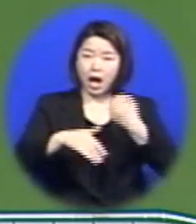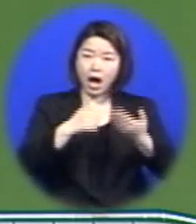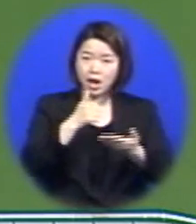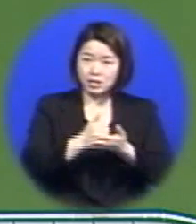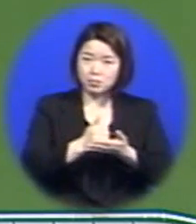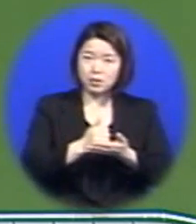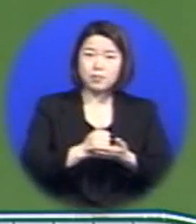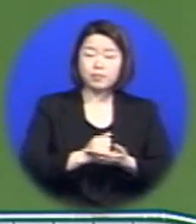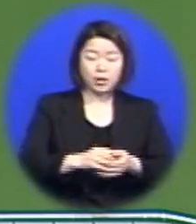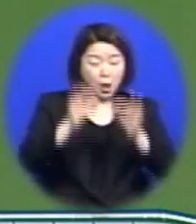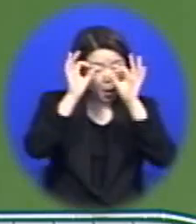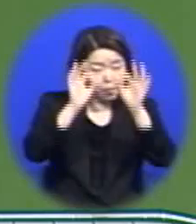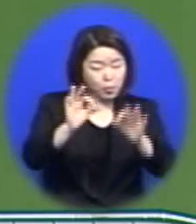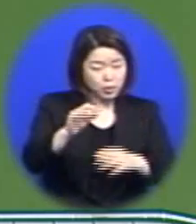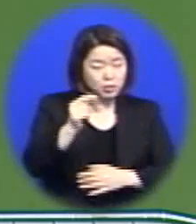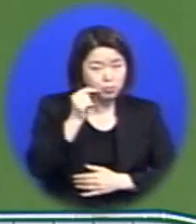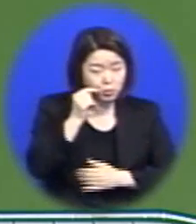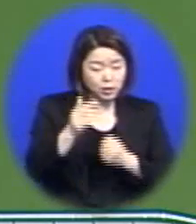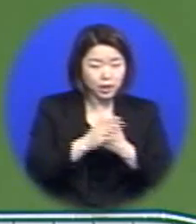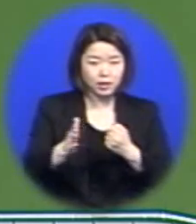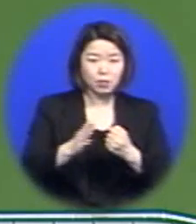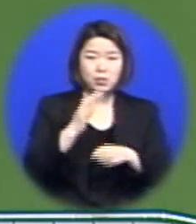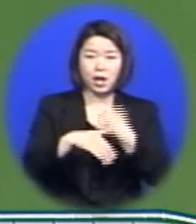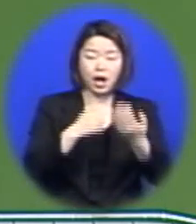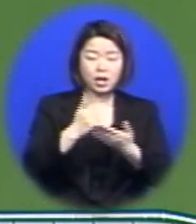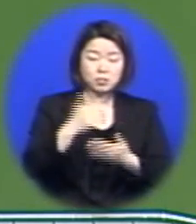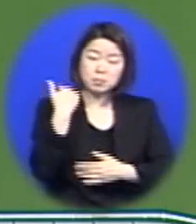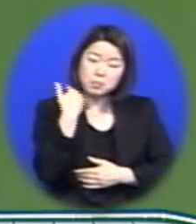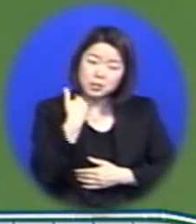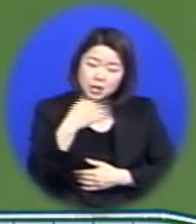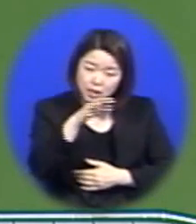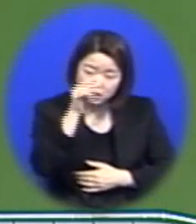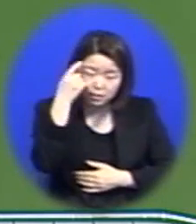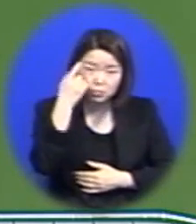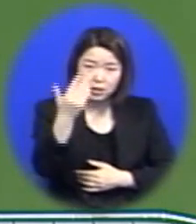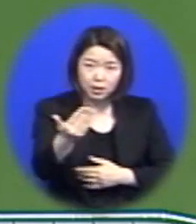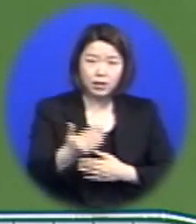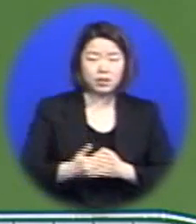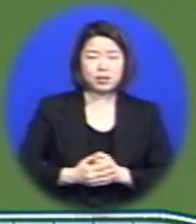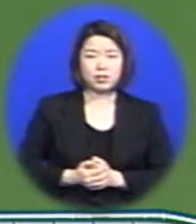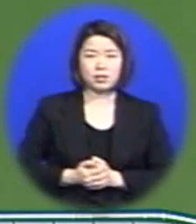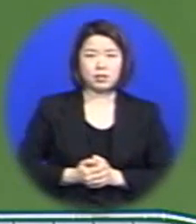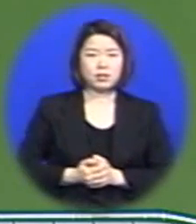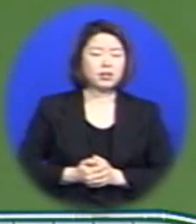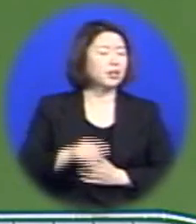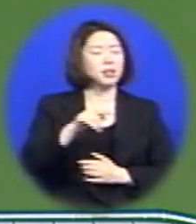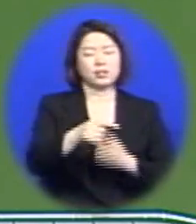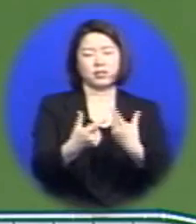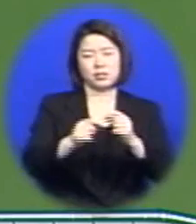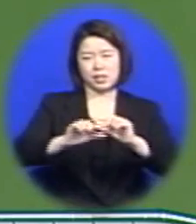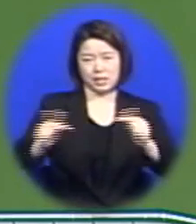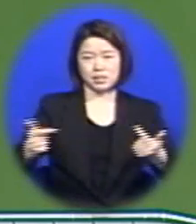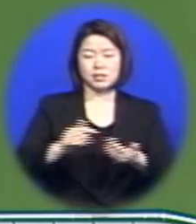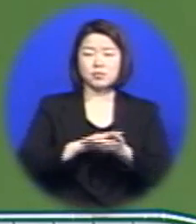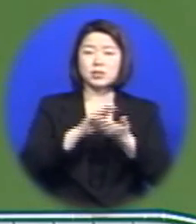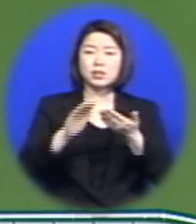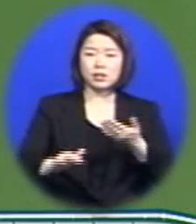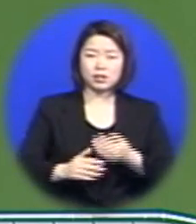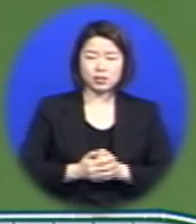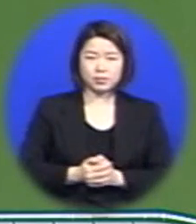잊으셨겠지만 못 보시는 것이겠죠 그럴 수는 없는